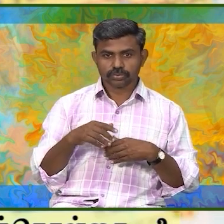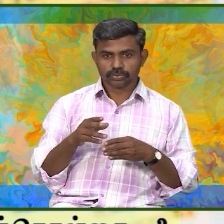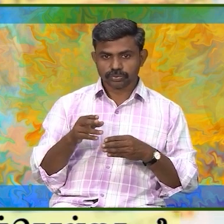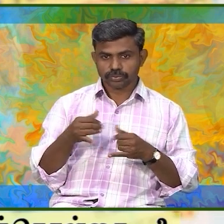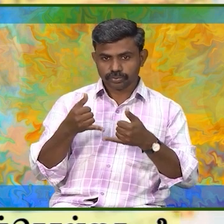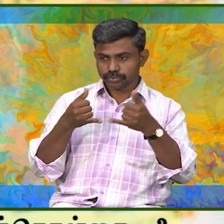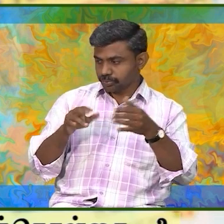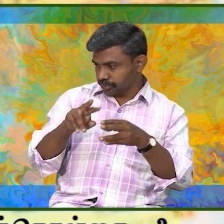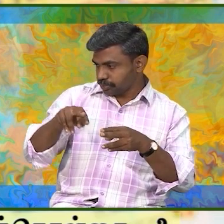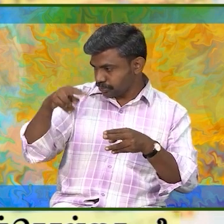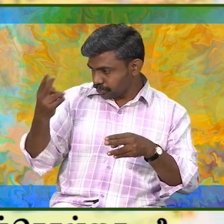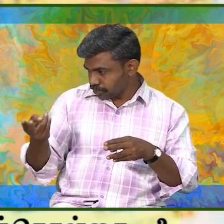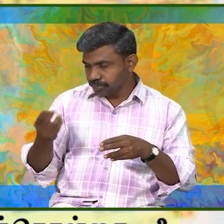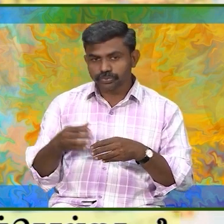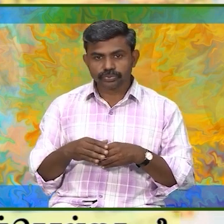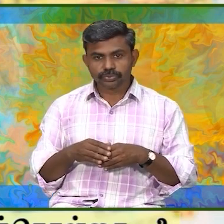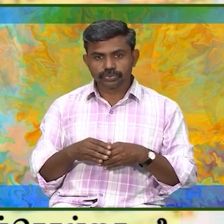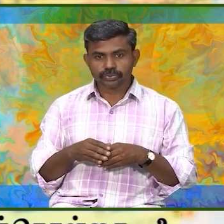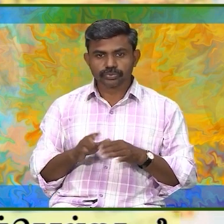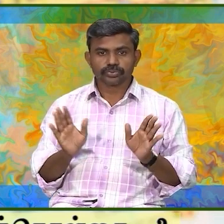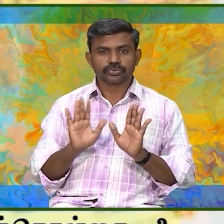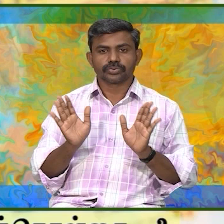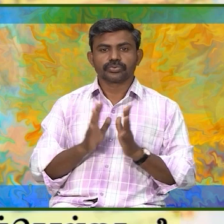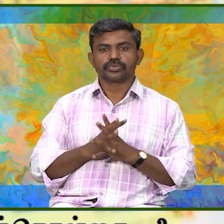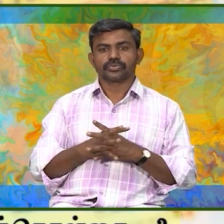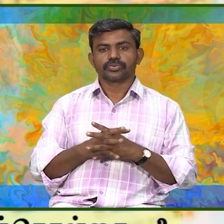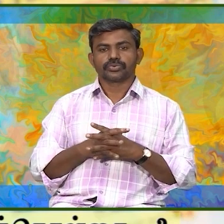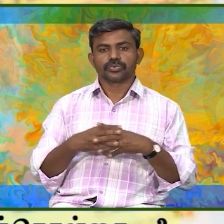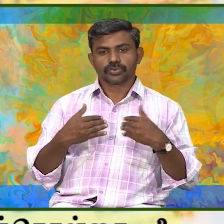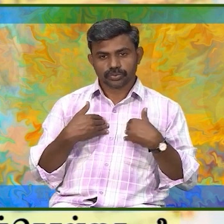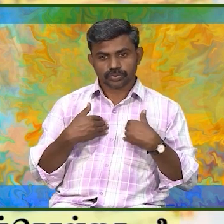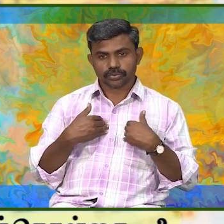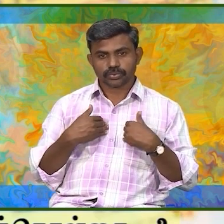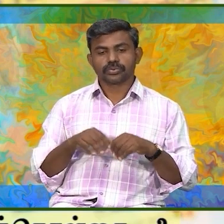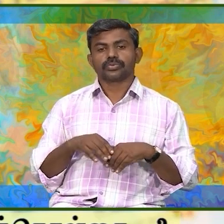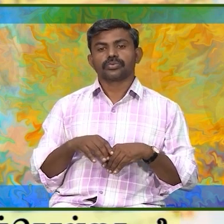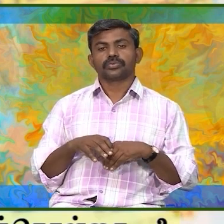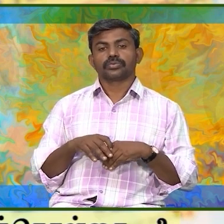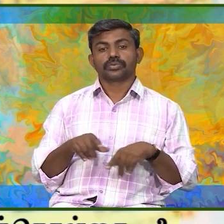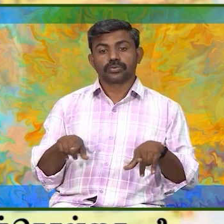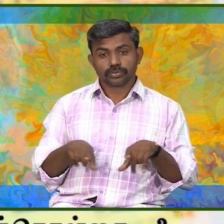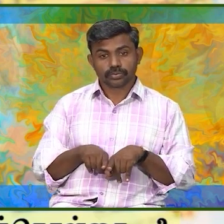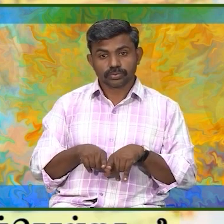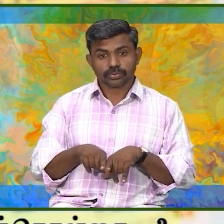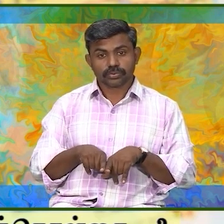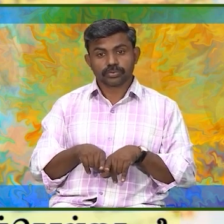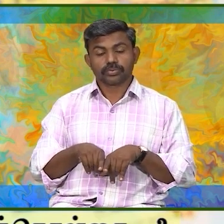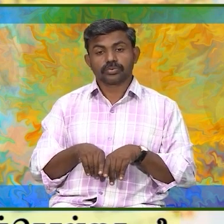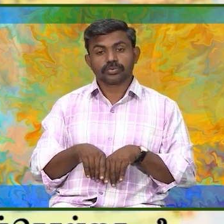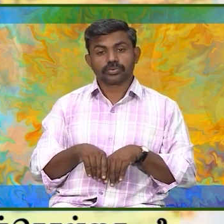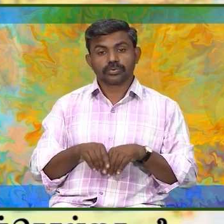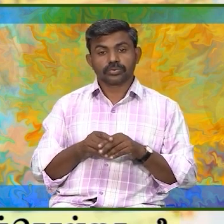வீட்டு எல்லைக்குள்ளே. நம்ம வேலி அமைப்போமா? அமைக்க மாட்டோம். நமக்குள்ள வேலியில் தான் நம்ம இருப்போம். அதே போல தான் நம்மளை மாதிரி தான் நம்ம